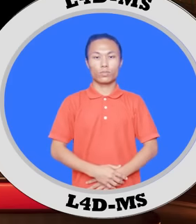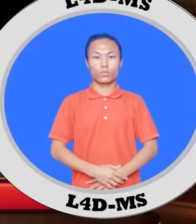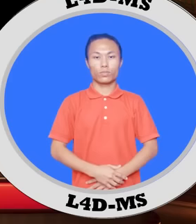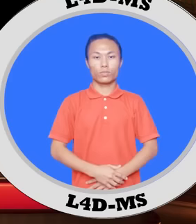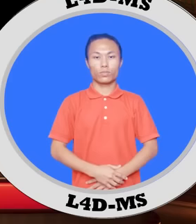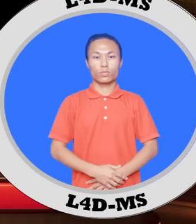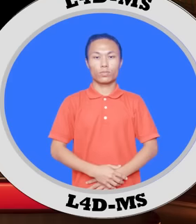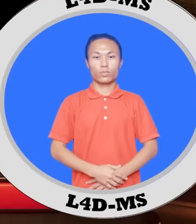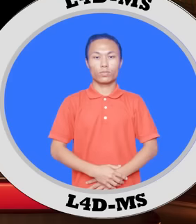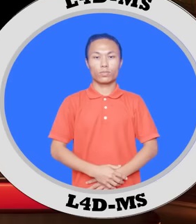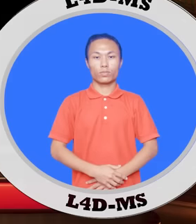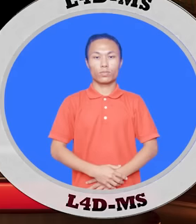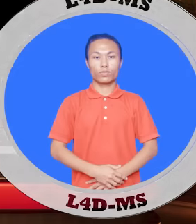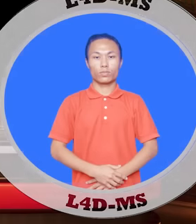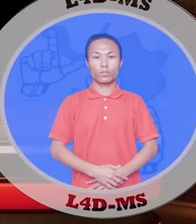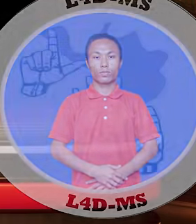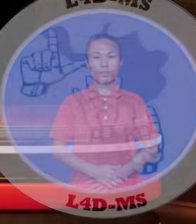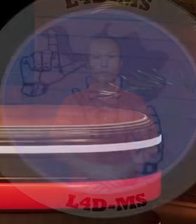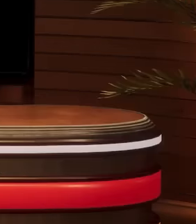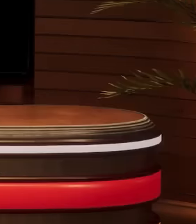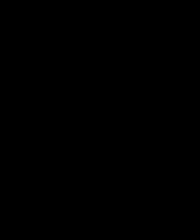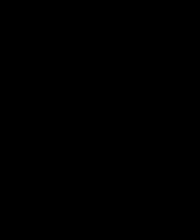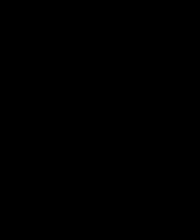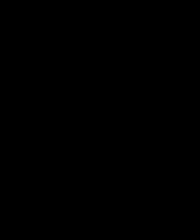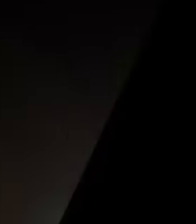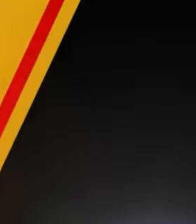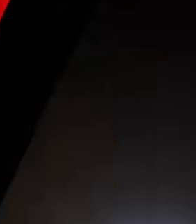ရာကြောင့်တိုက်ပွဲတွေဆက်လက်ပြင်းထန်နေရလို့သိရပါရယ်